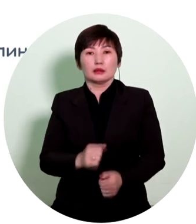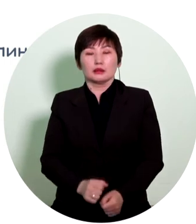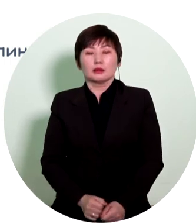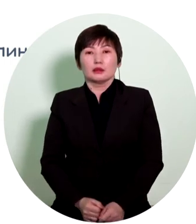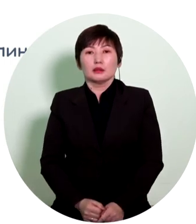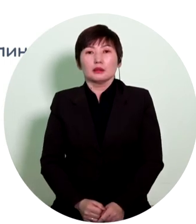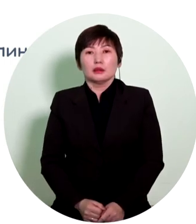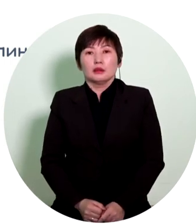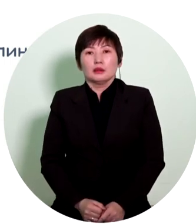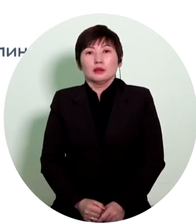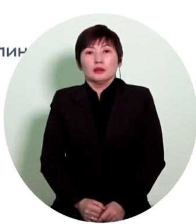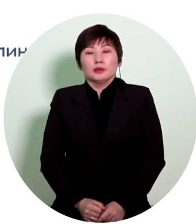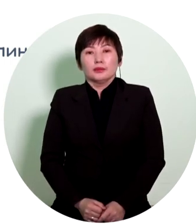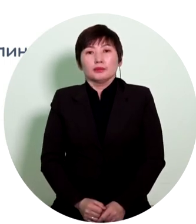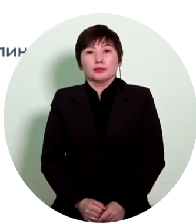ингэнгүүт